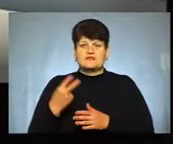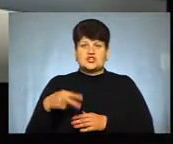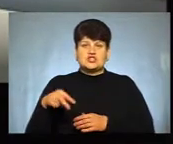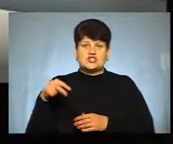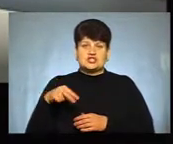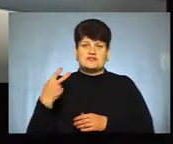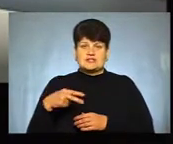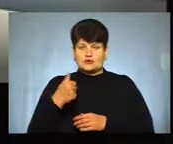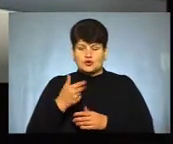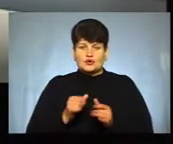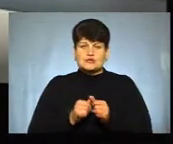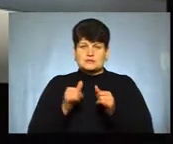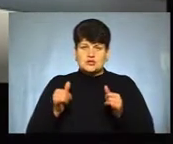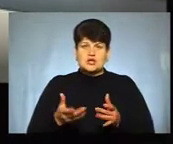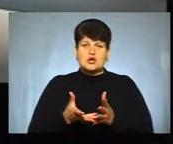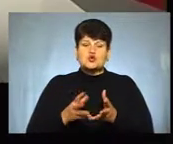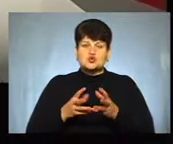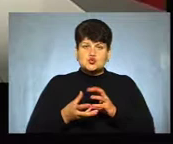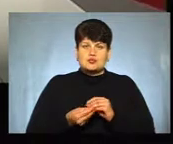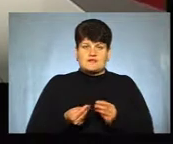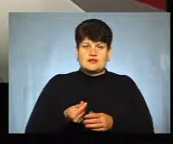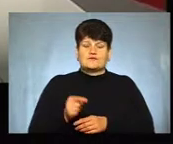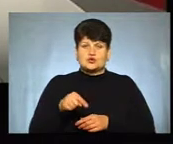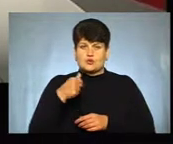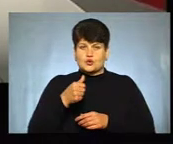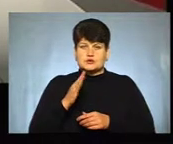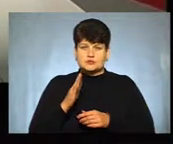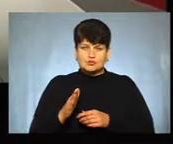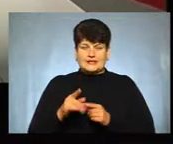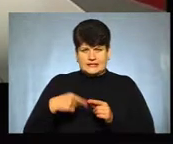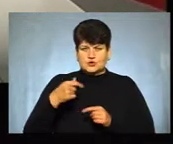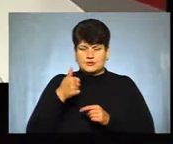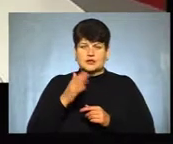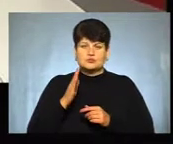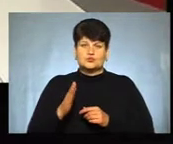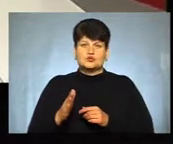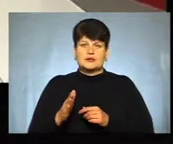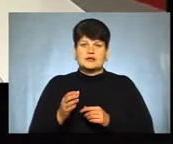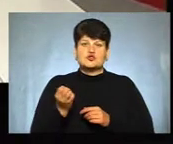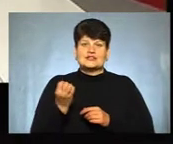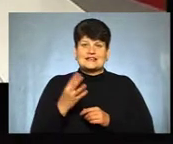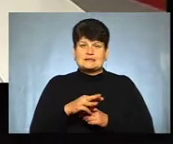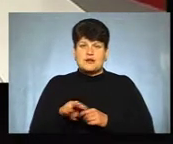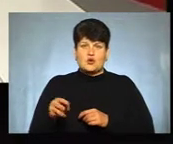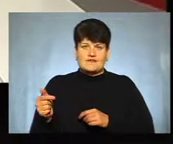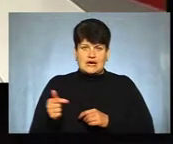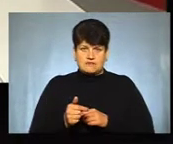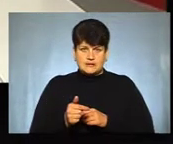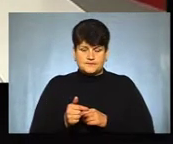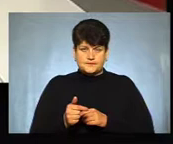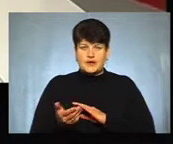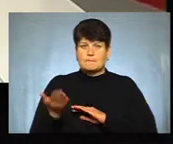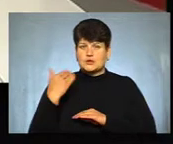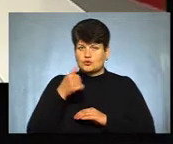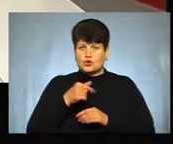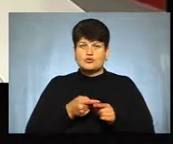року збільшилася сума фінансування. З цього року вона буде становити, точніше, на наступний рік вона буде становити понад 14 мільйонів гривень. А минулого року